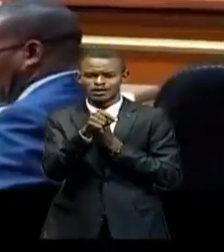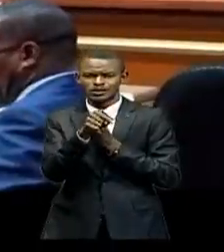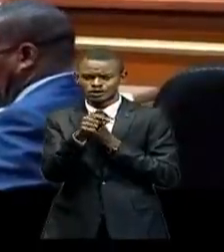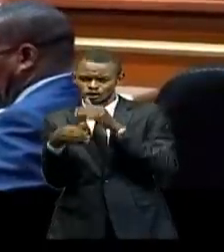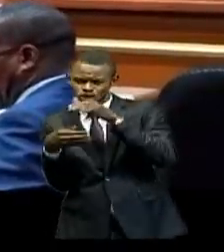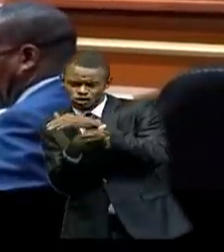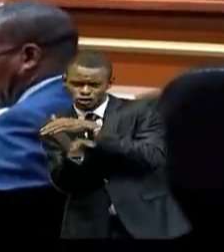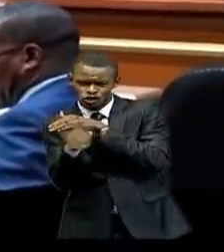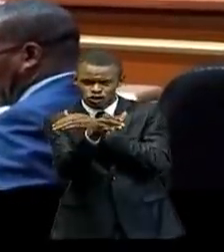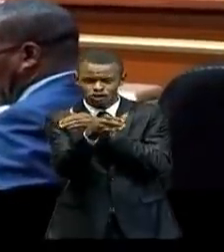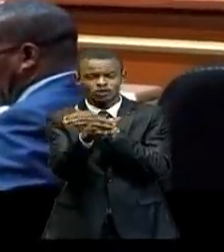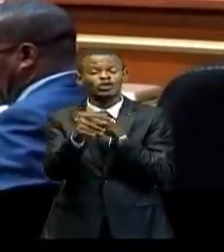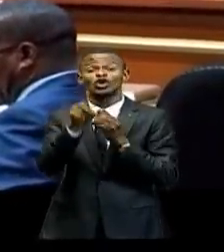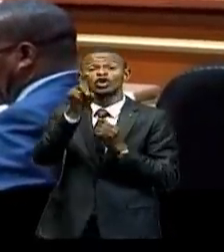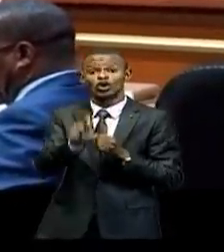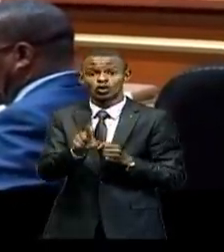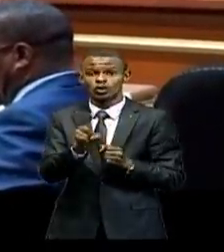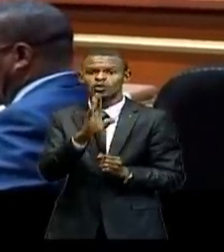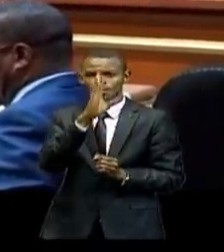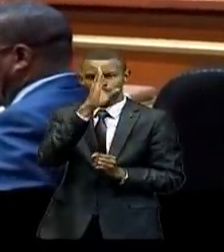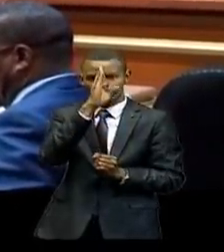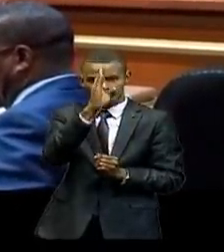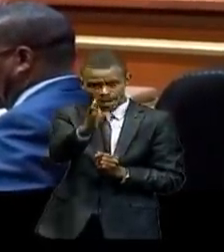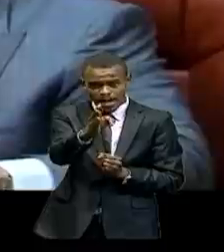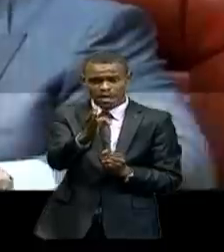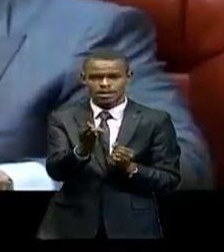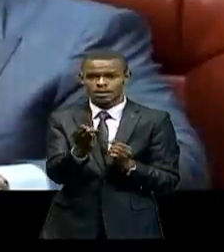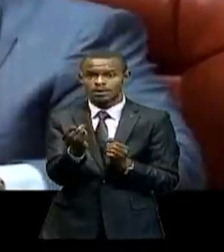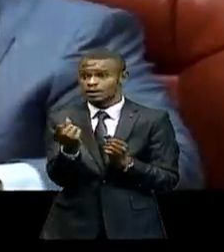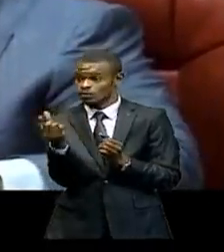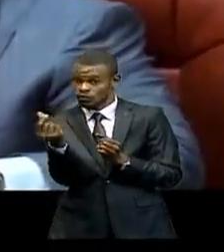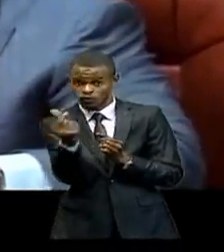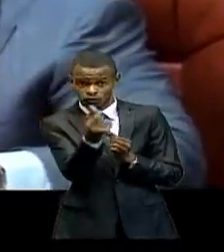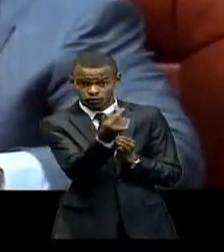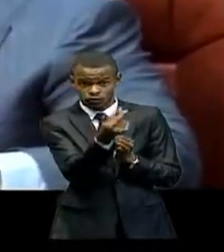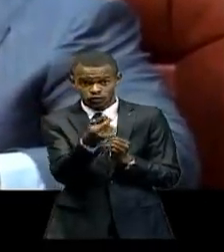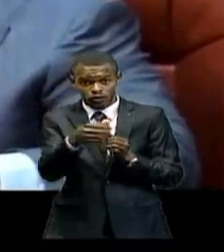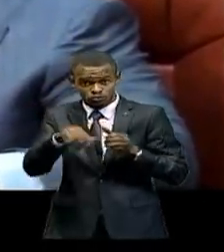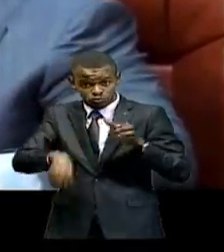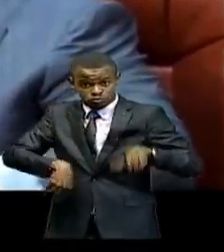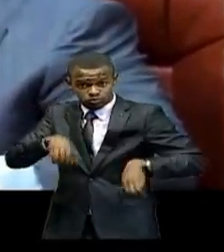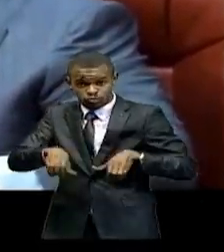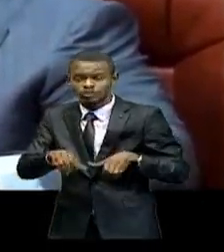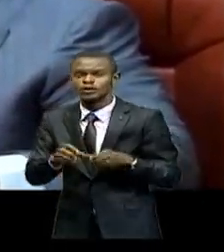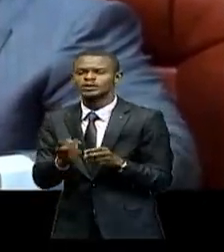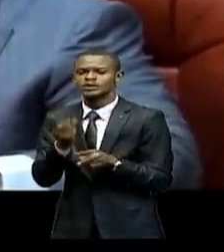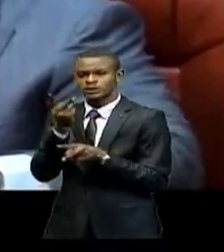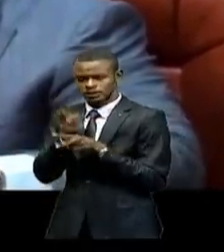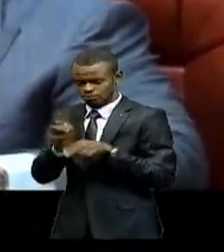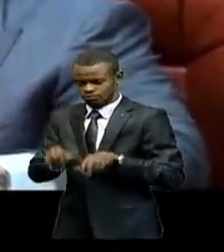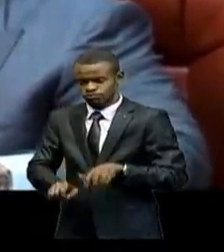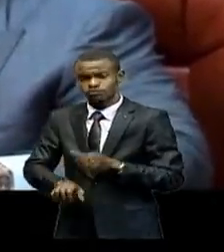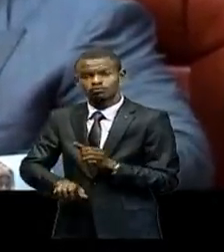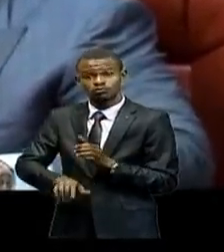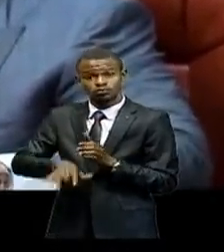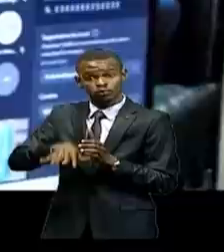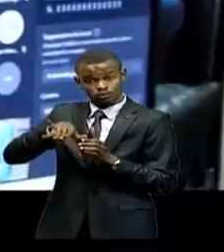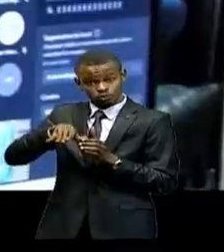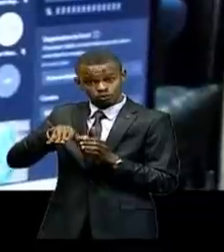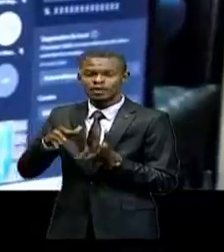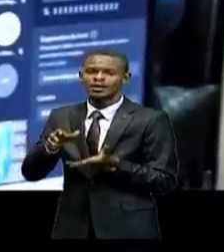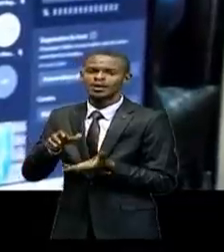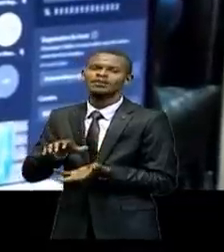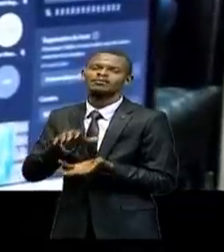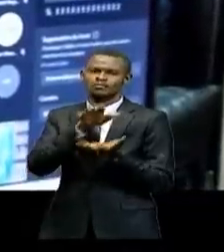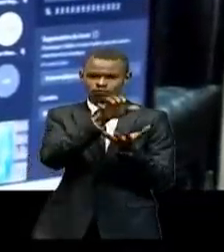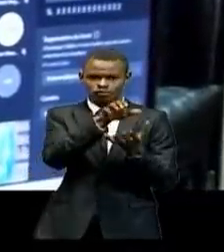informels pour migrer vers le secteur formel, pour maximiser les recettes publiques, le président de la République a instruit le ministre d'État,